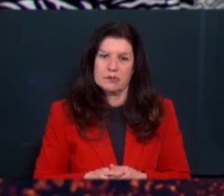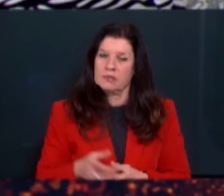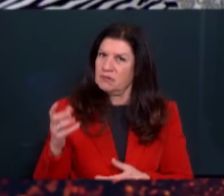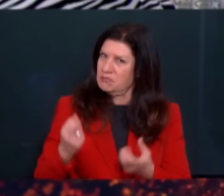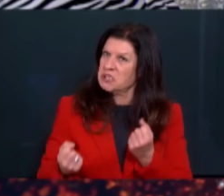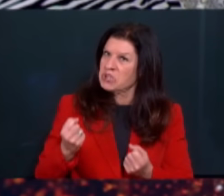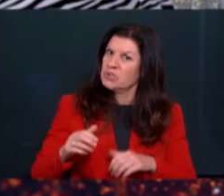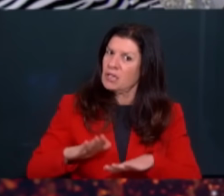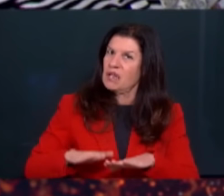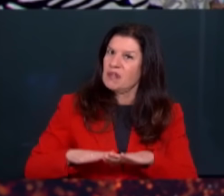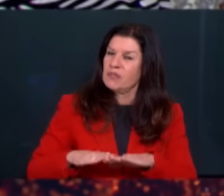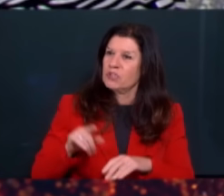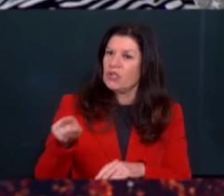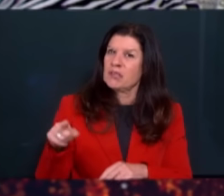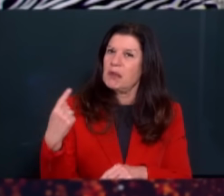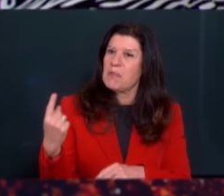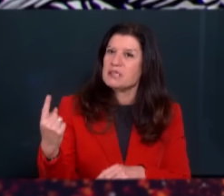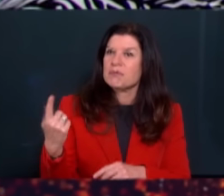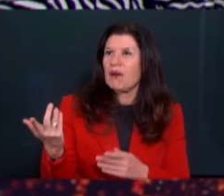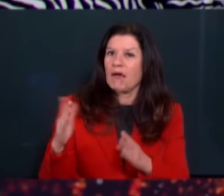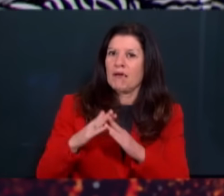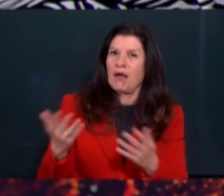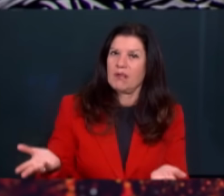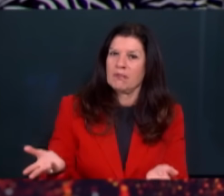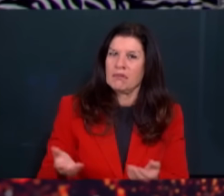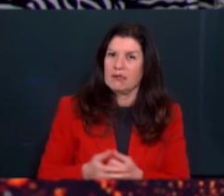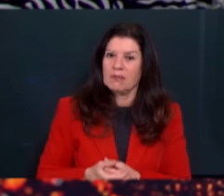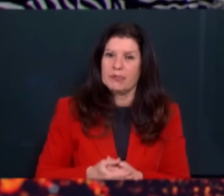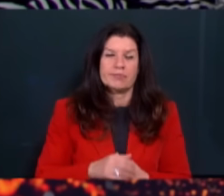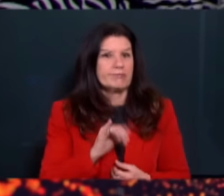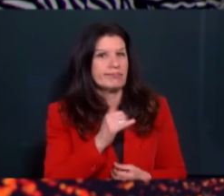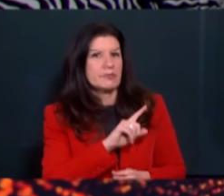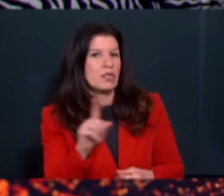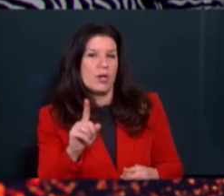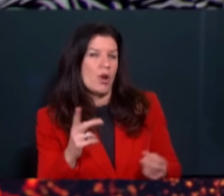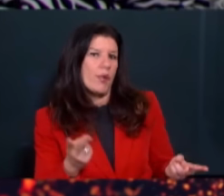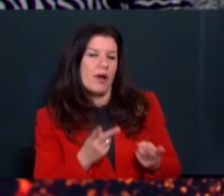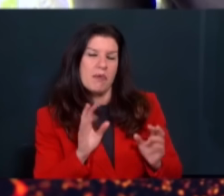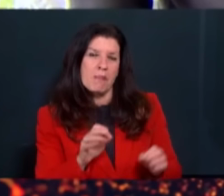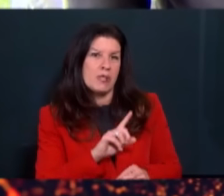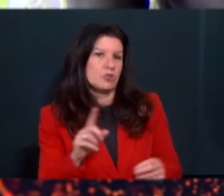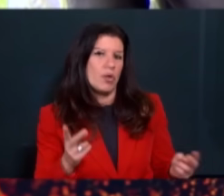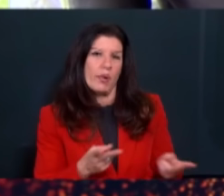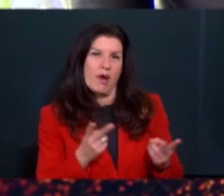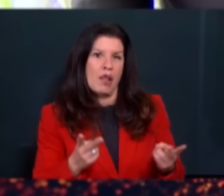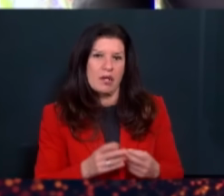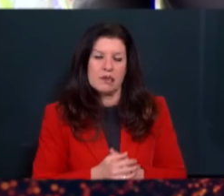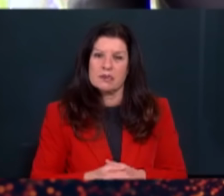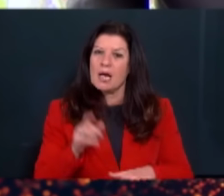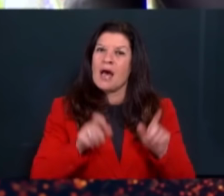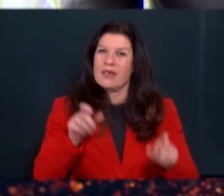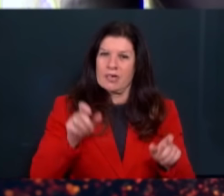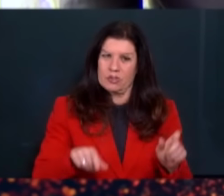לתפקד כשאתה בעצם מוגדר דה רחוב? כן, לא קל. ממש לא קל. האנשים האלה שאתה פוגש